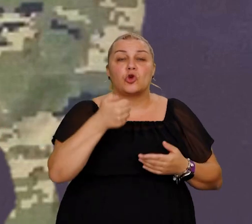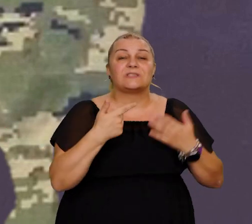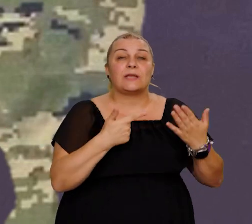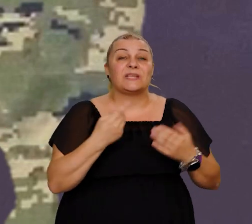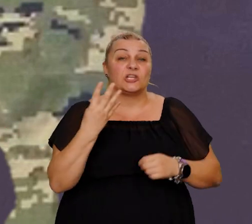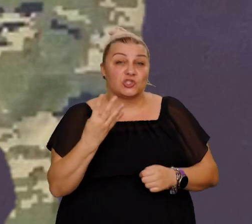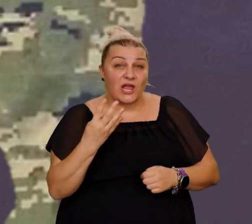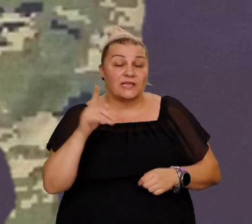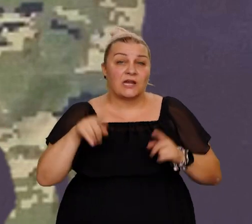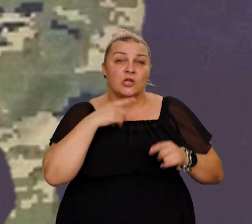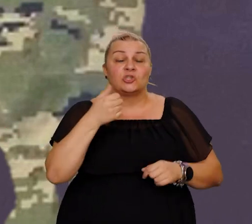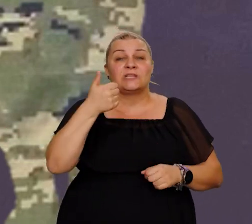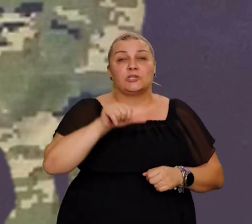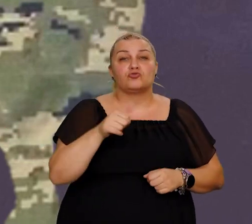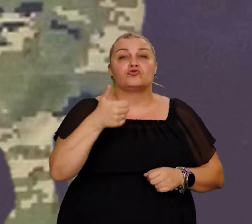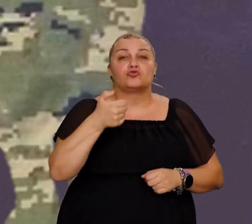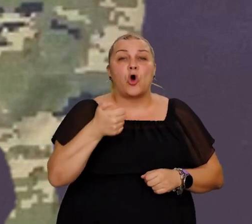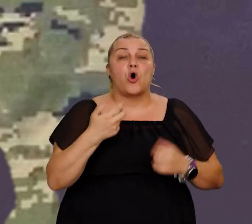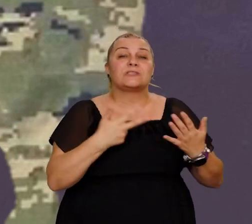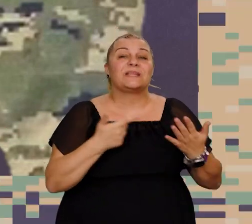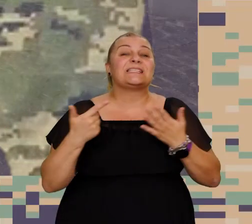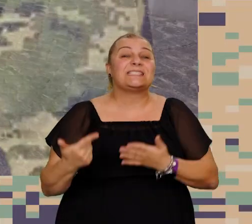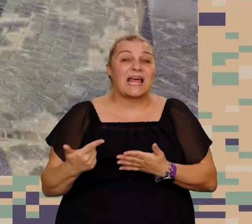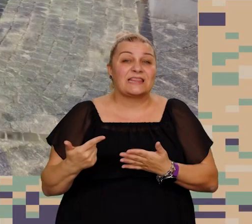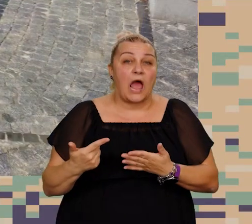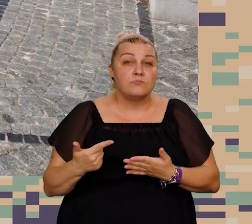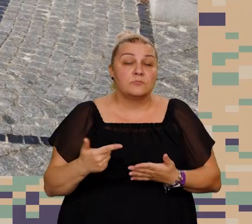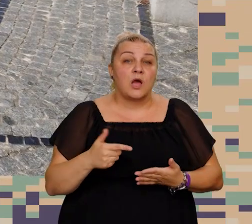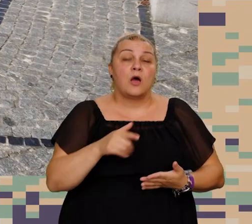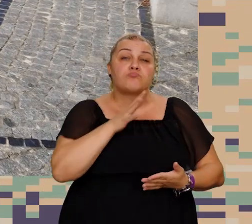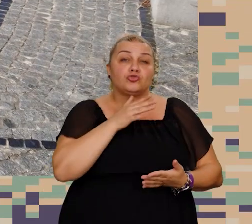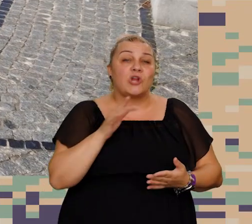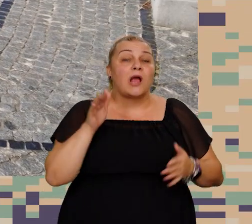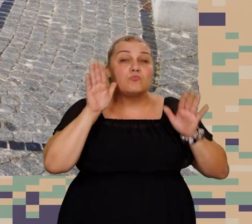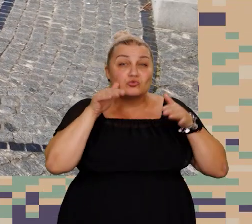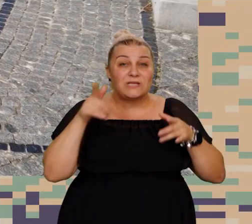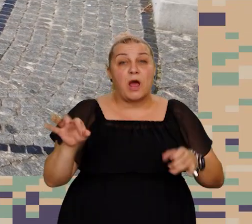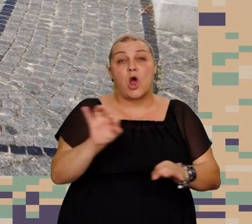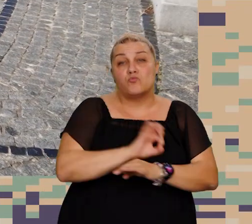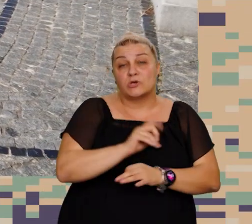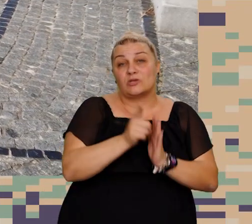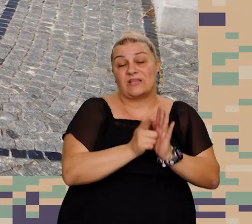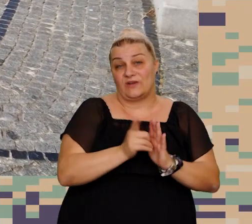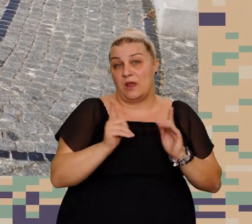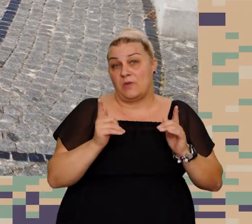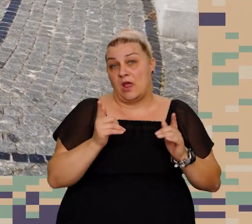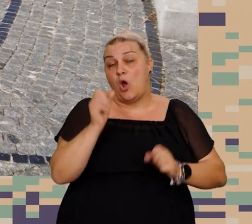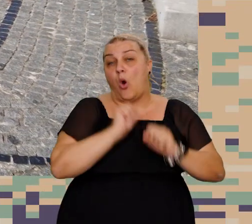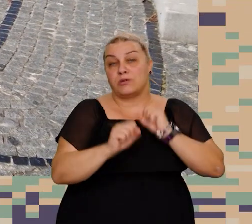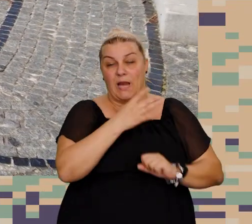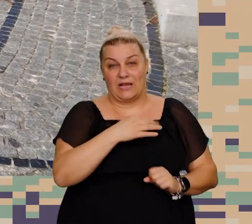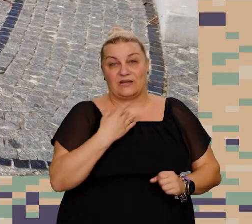1174, ima jedan podatak 1187. Da je Bošnjaka muslimana poginulo za obranu Republike